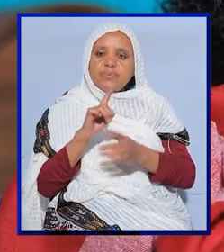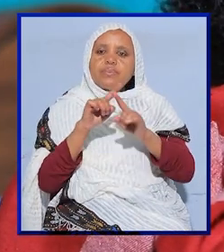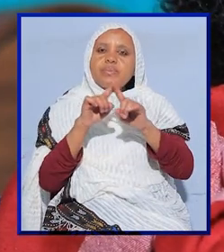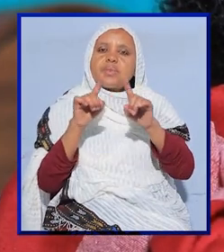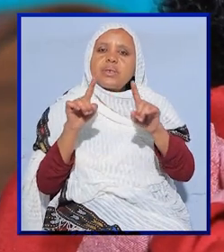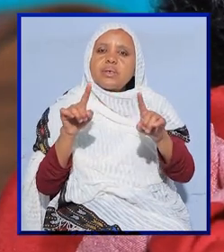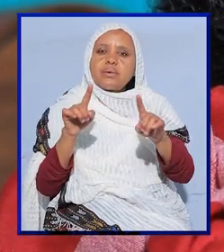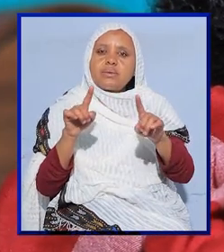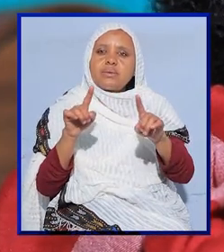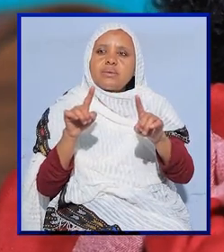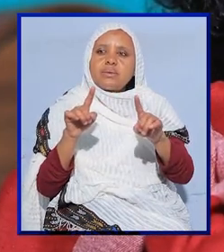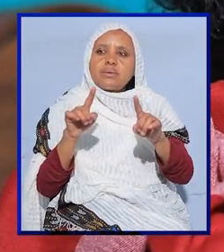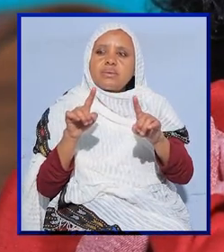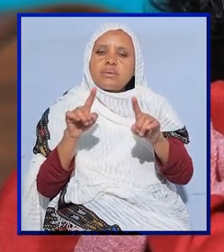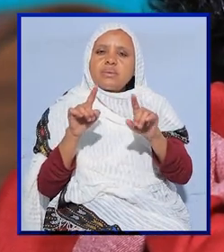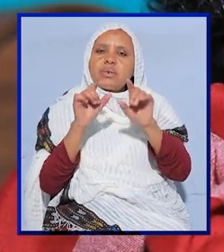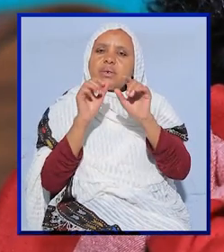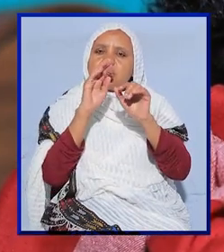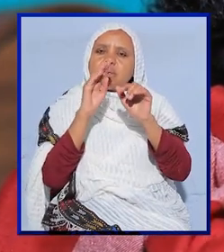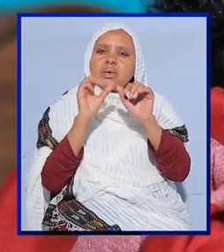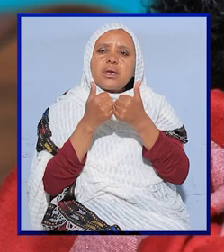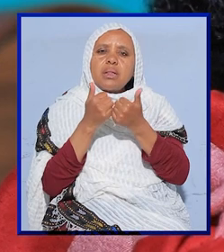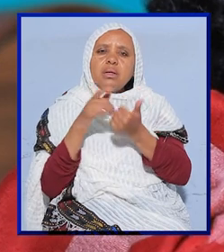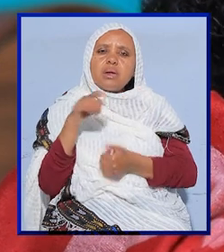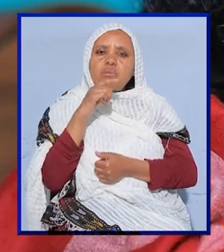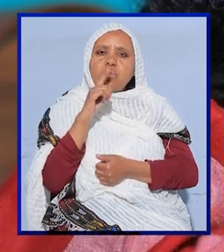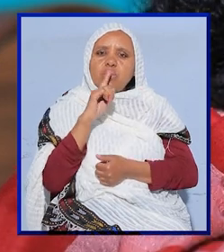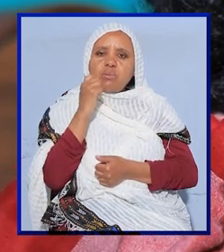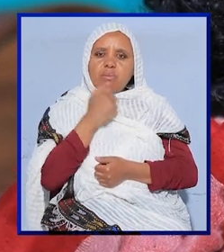ግን እንዴት እንደሚሆን ማሰብ